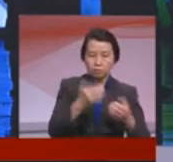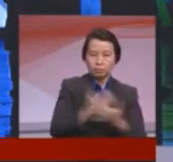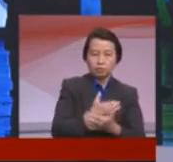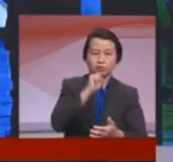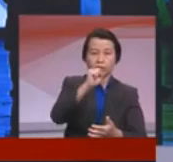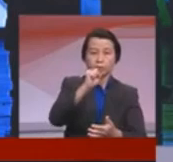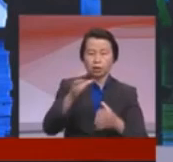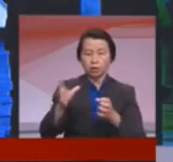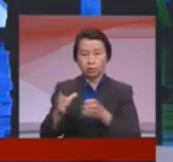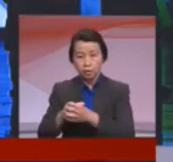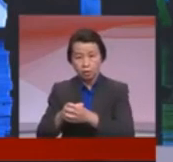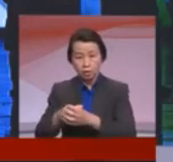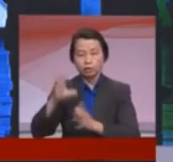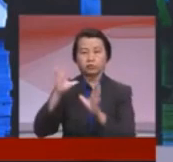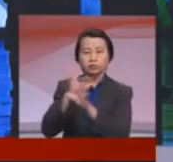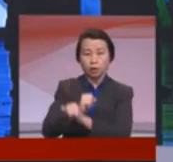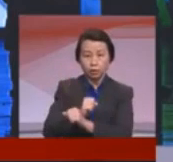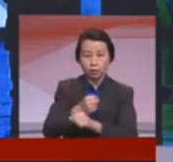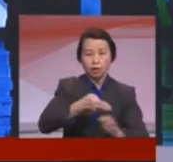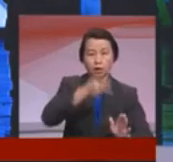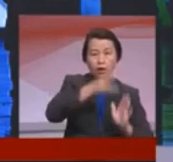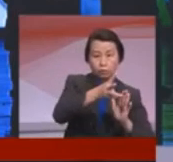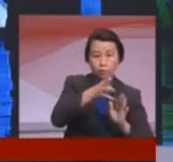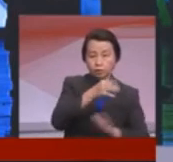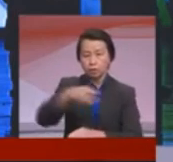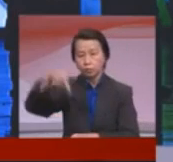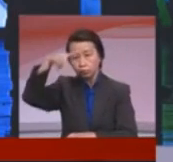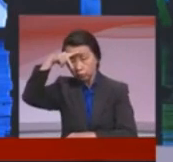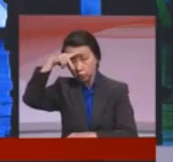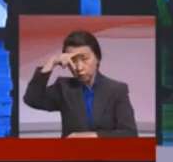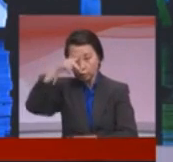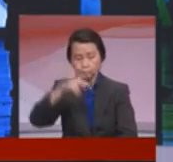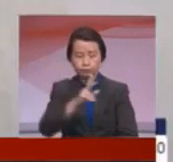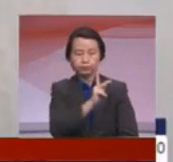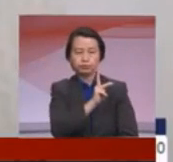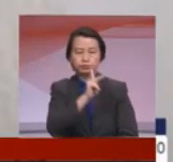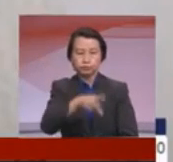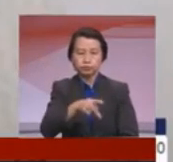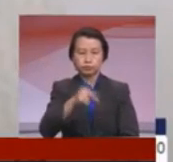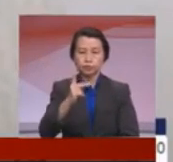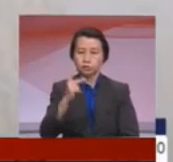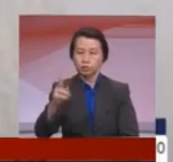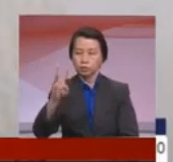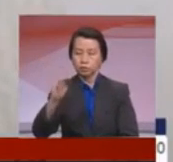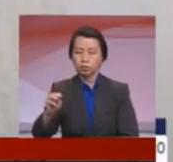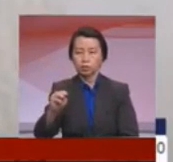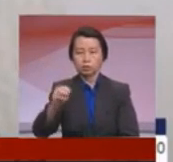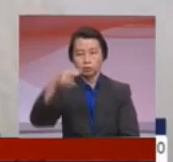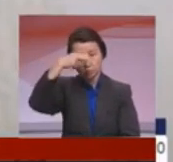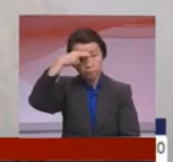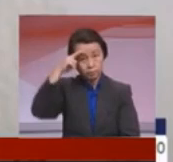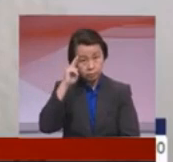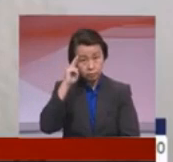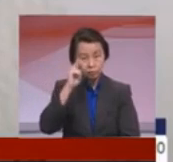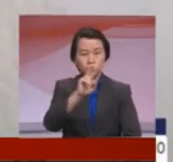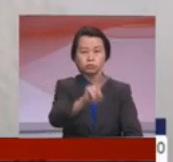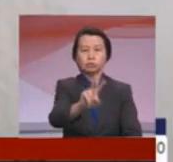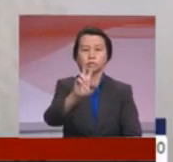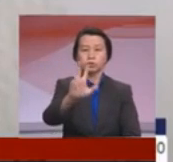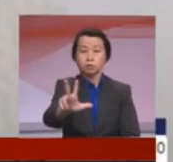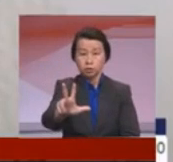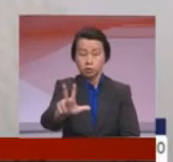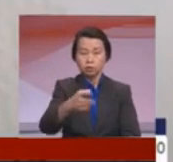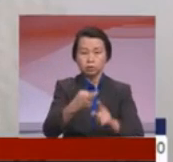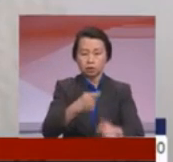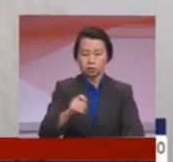Sarawak, kluster Highway dan kluster Putra. Menurut Ketua Pengarah Kesihatan Tan Sri Dr. Nur Hisham Abdullah, 23